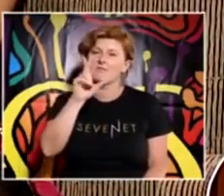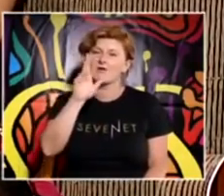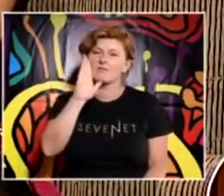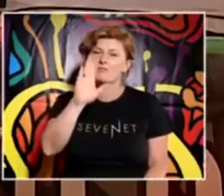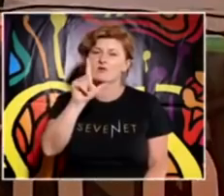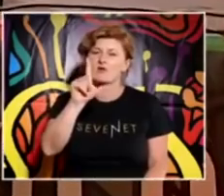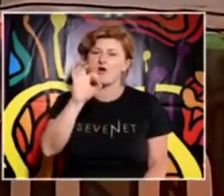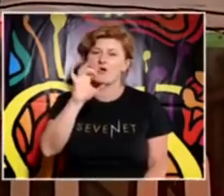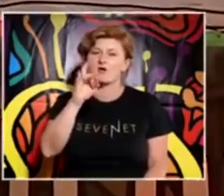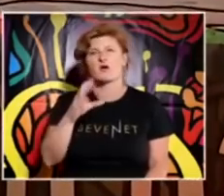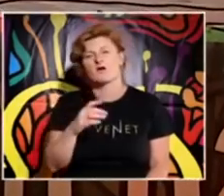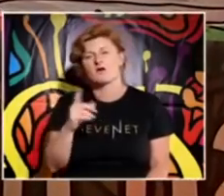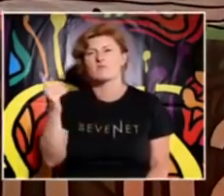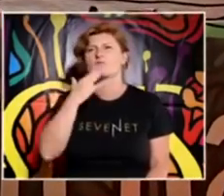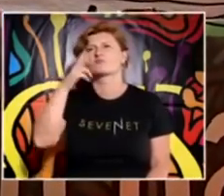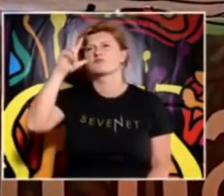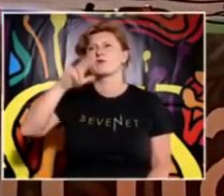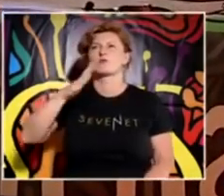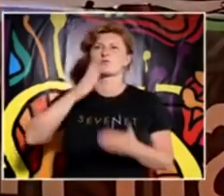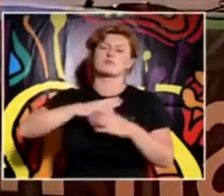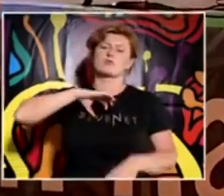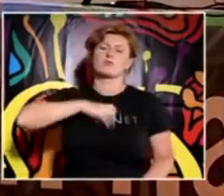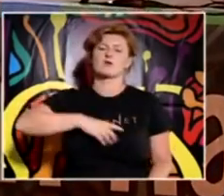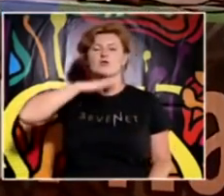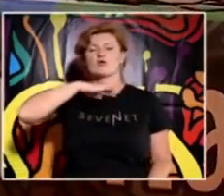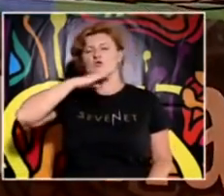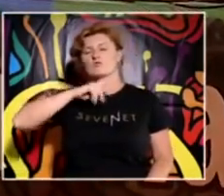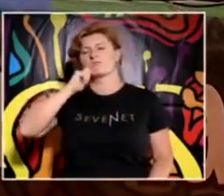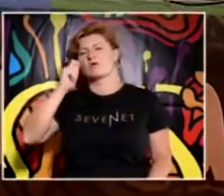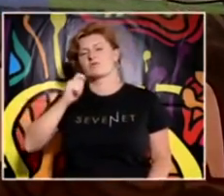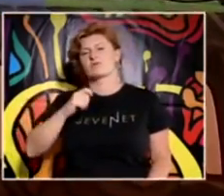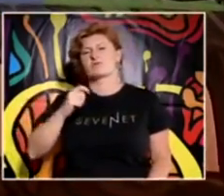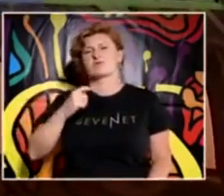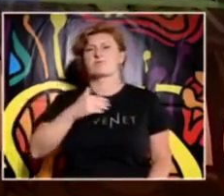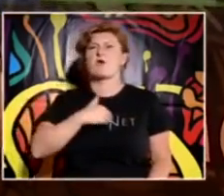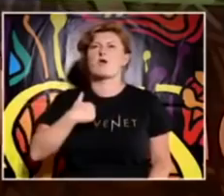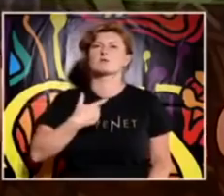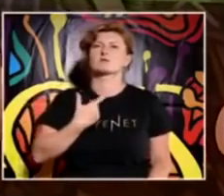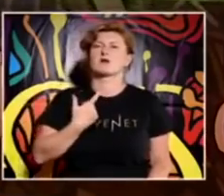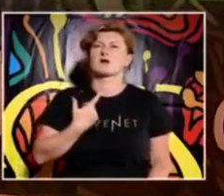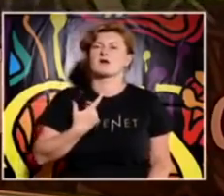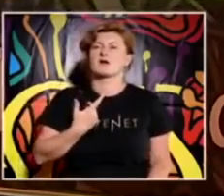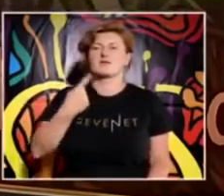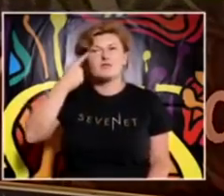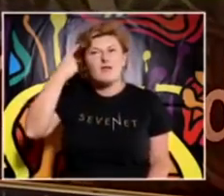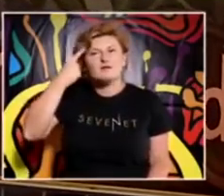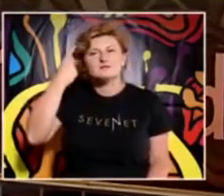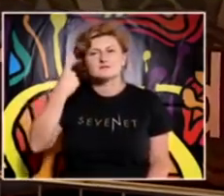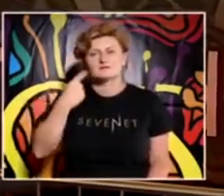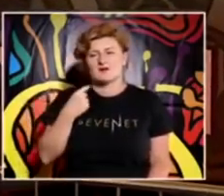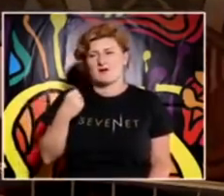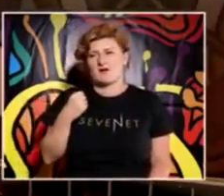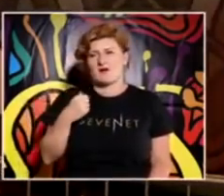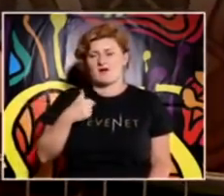śmiałem, jak ktoś mówił po 3 miesiącach, że o, już jestem zmęczony podróżowaniem, tęsknię za Polską. Ja sobie wtedy myślałem, stary, jesteś na drugim